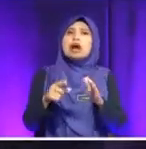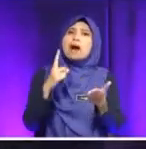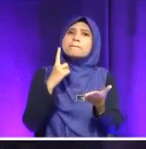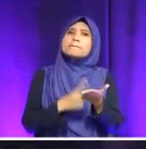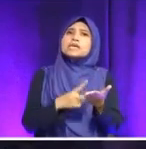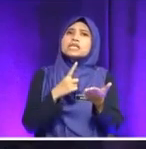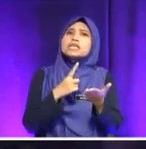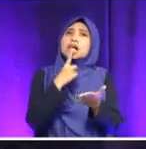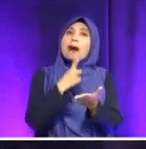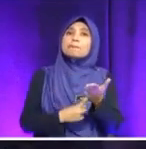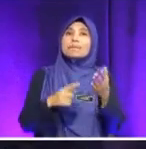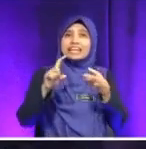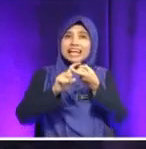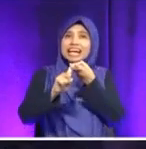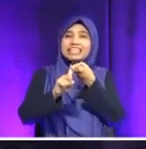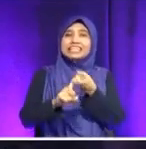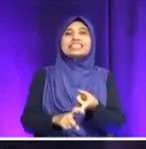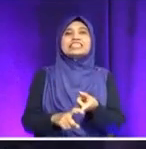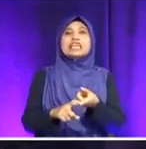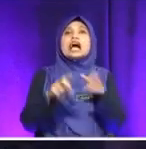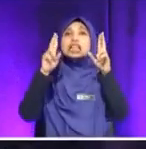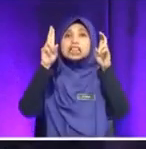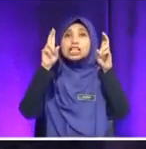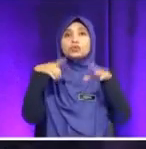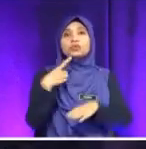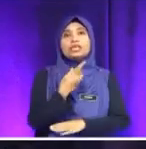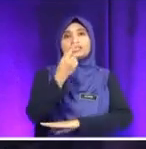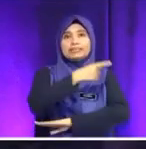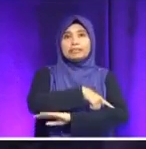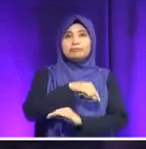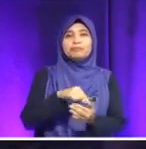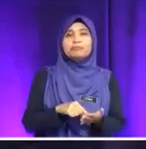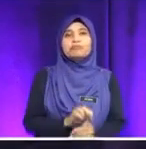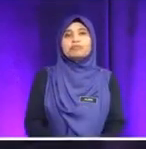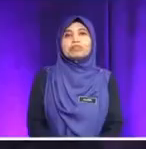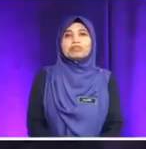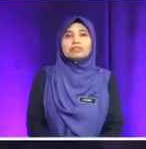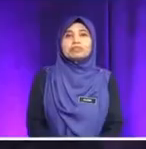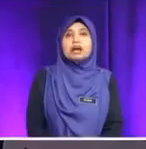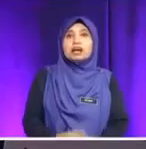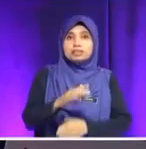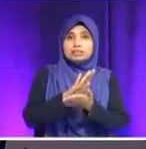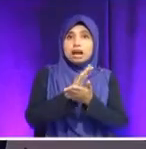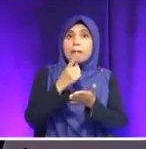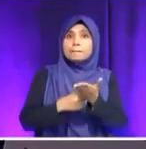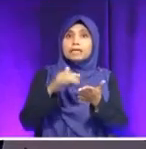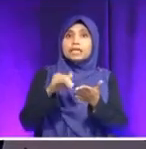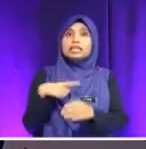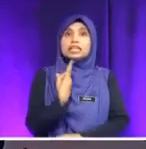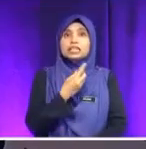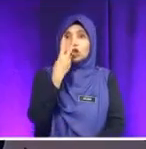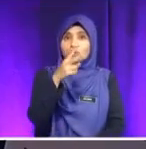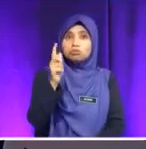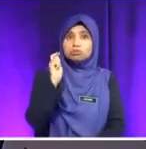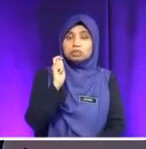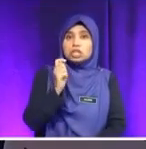cikgu. Apakah topik yang akan kita pelajari pada hari ini cikgu? Okey, jadi daripada apa yang kita tengok tadi, kita